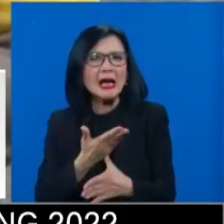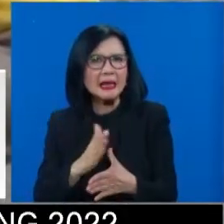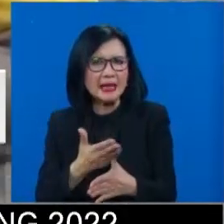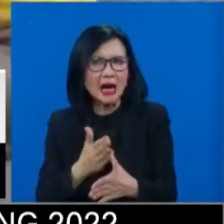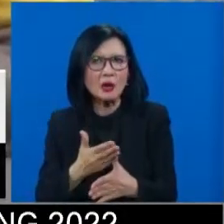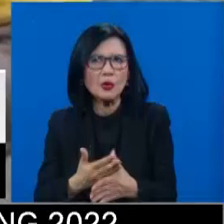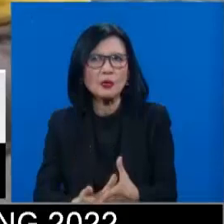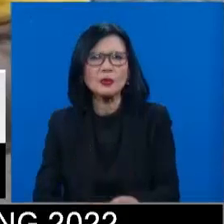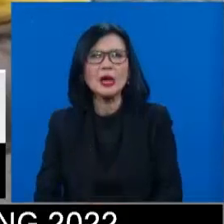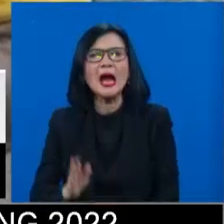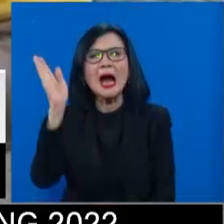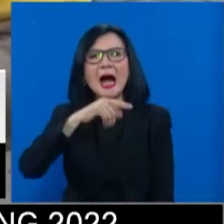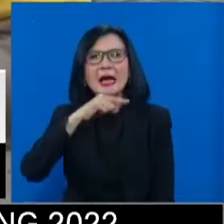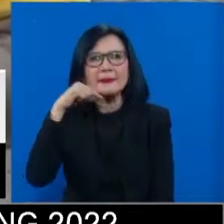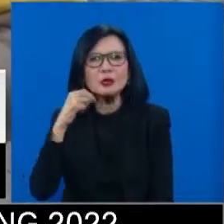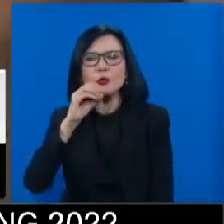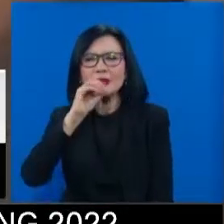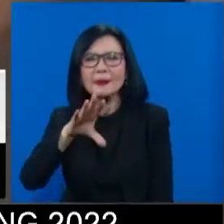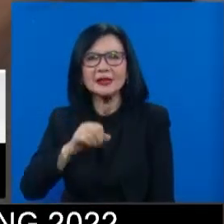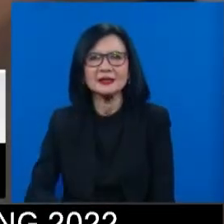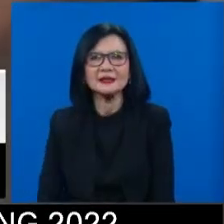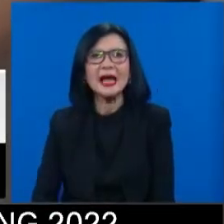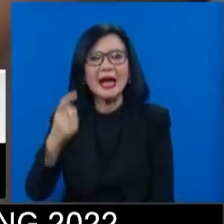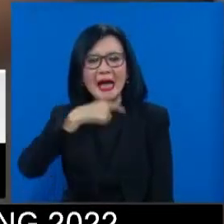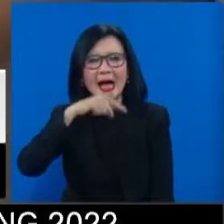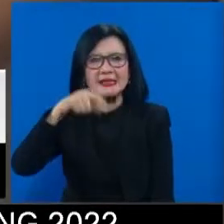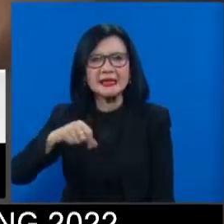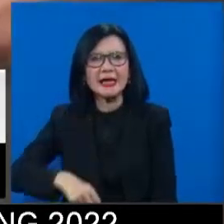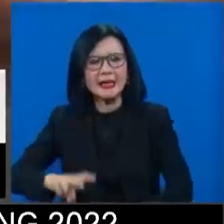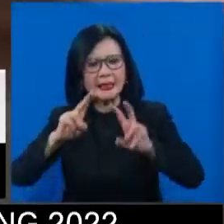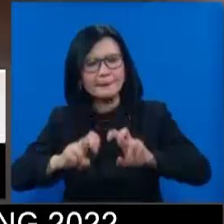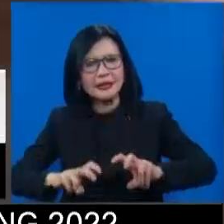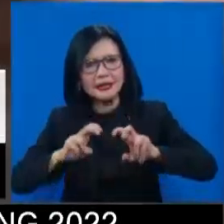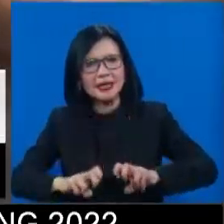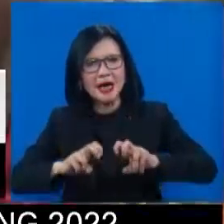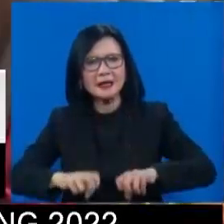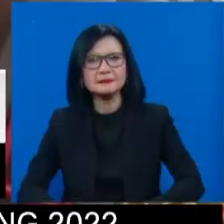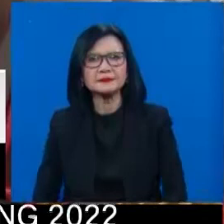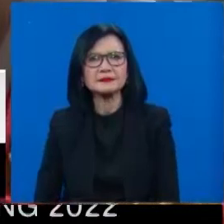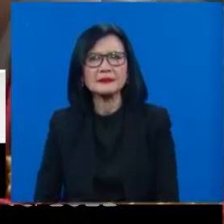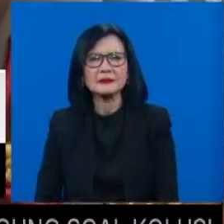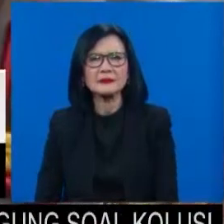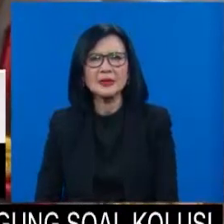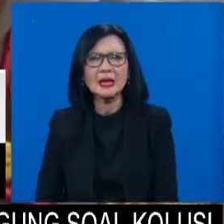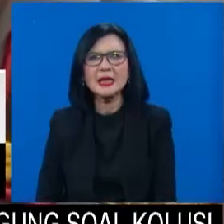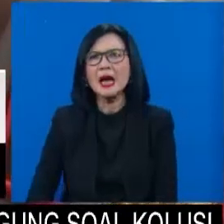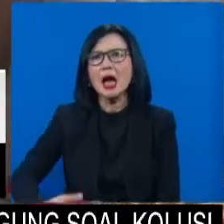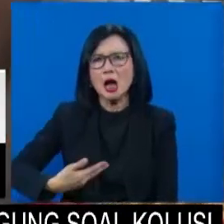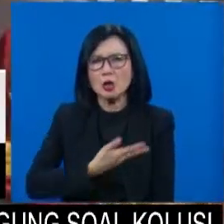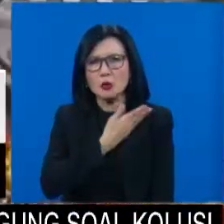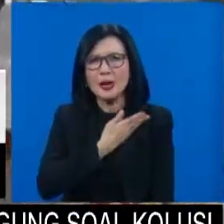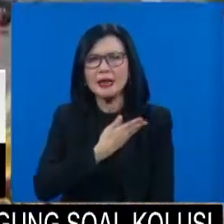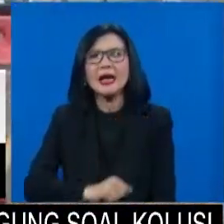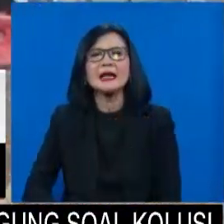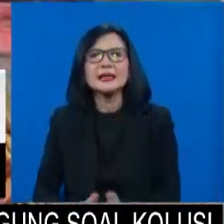Asep Darmawan pada Minggu pagi menyebut, pihaknya sedang melakukan serangkaian penyelidikan. 6 orang saksi termasuk korban dan Brigadir IR